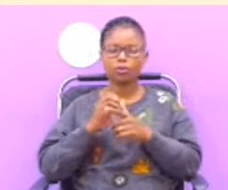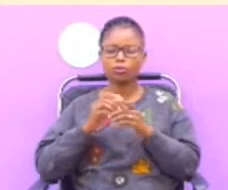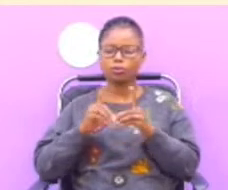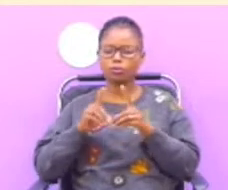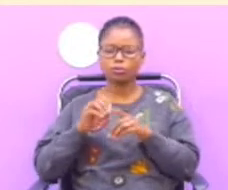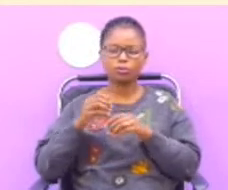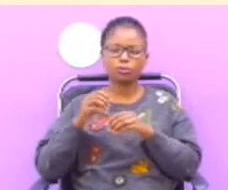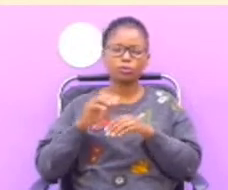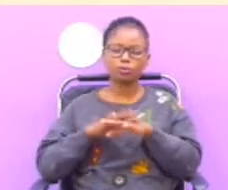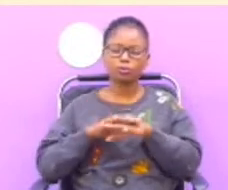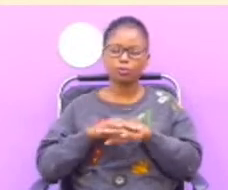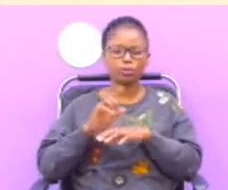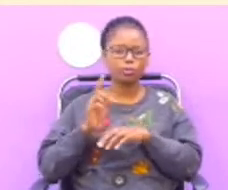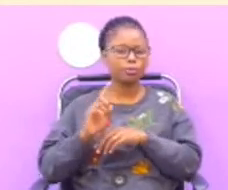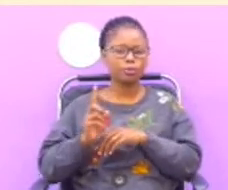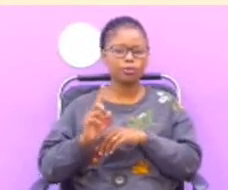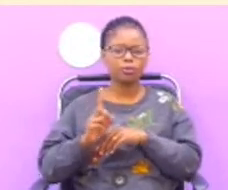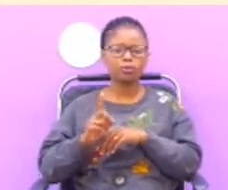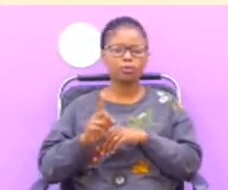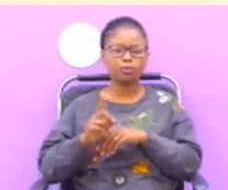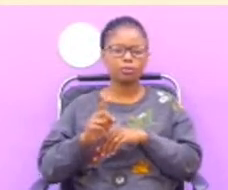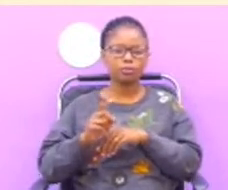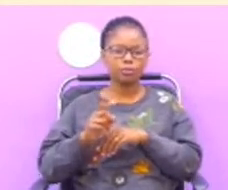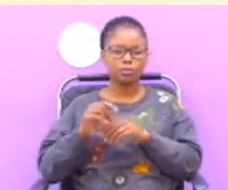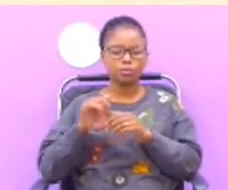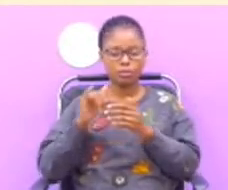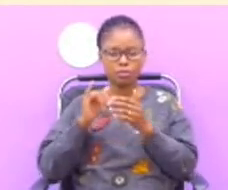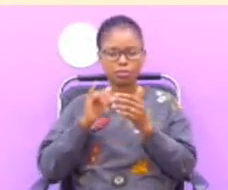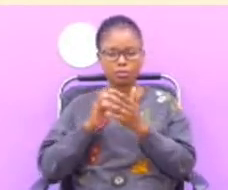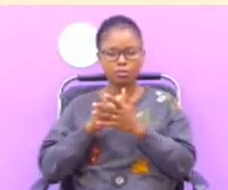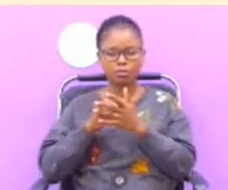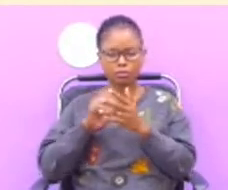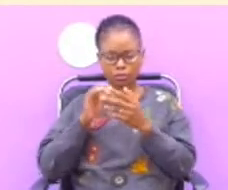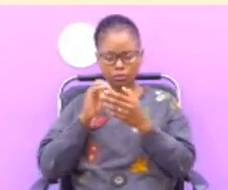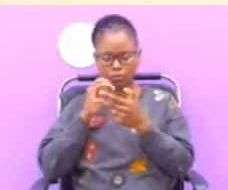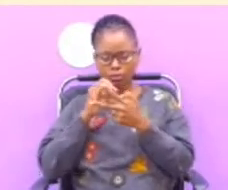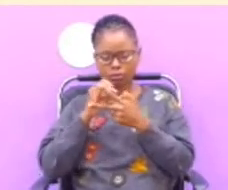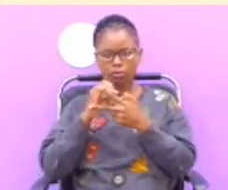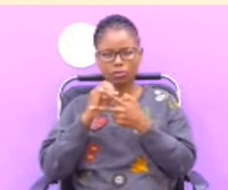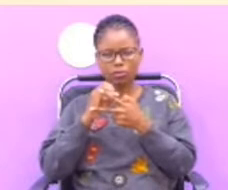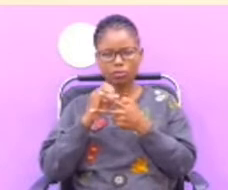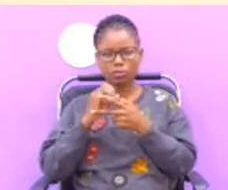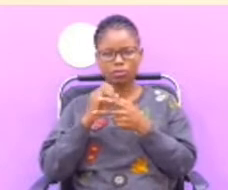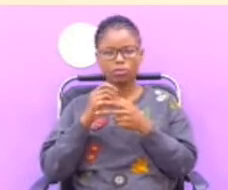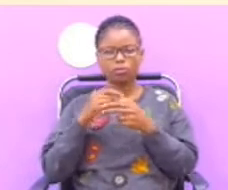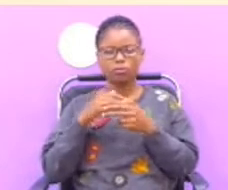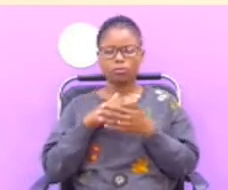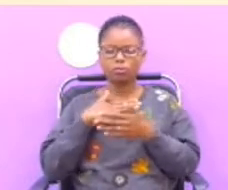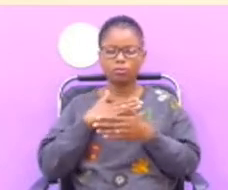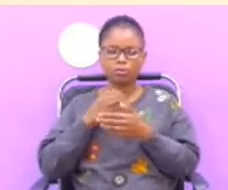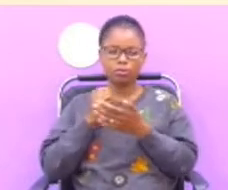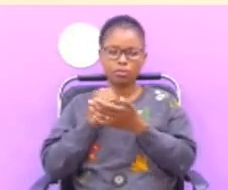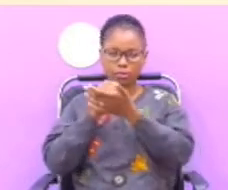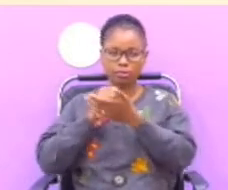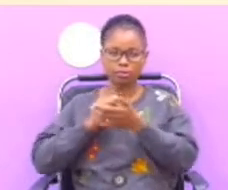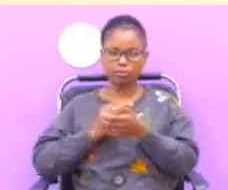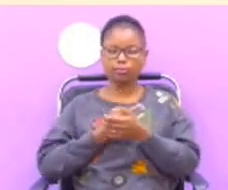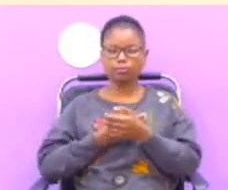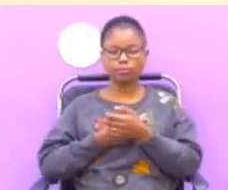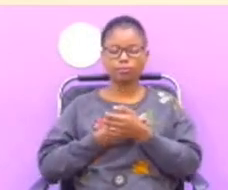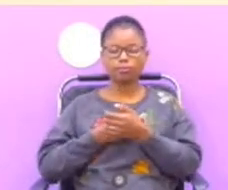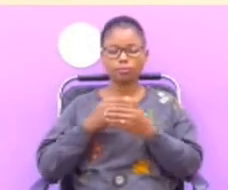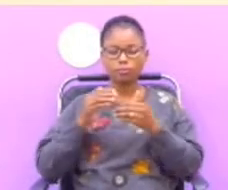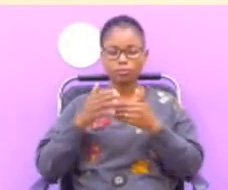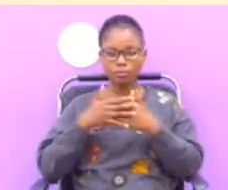manene nĩ twarega. Ĩyo mĩanya Ngai witũ tũthingĩre nĩ tondũ nĩ ũrĩ hinya. Ona nĩ ũrĩ ũhoti. Ngai witũ